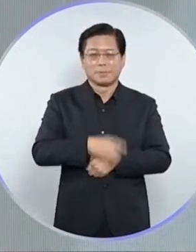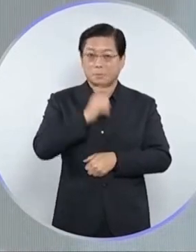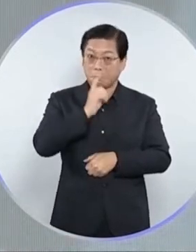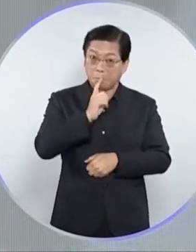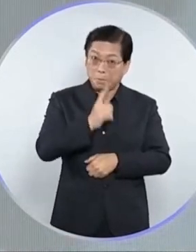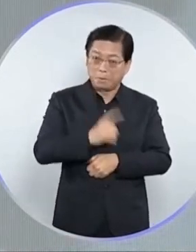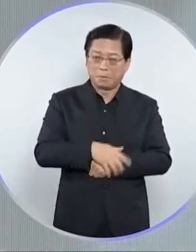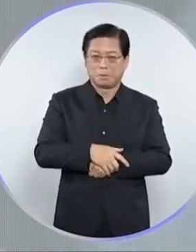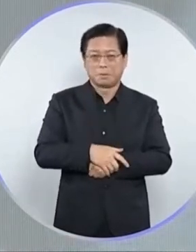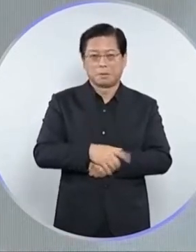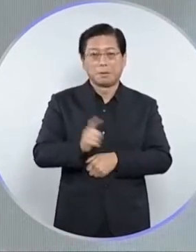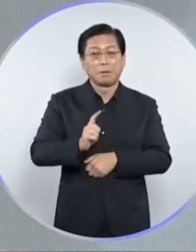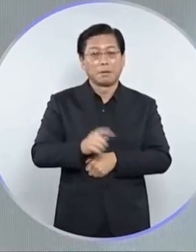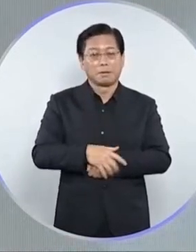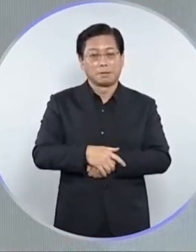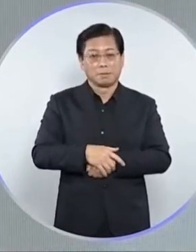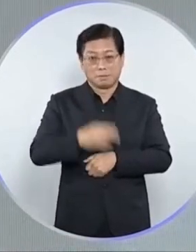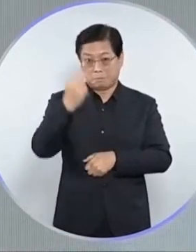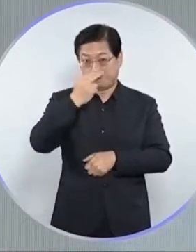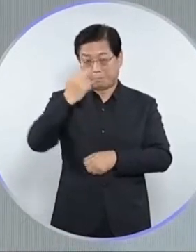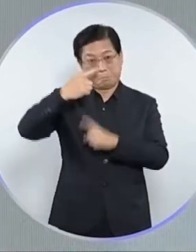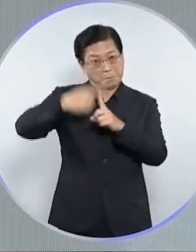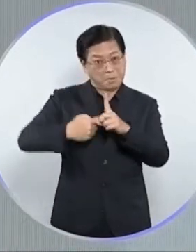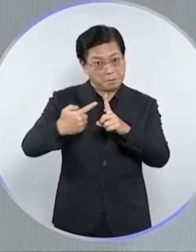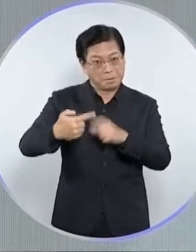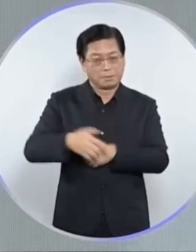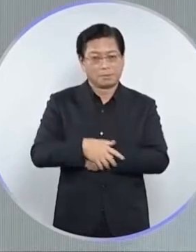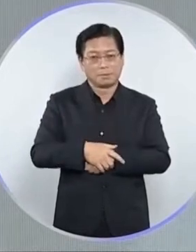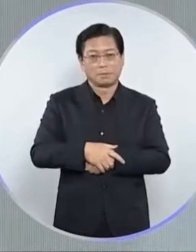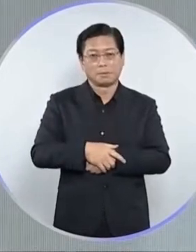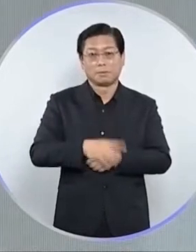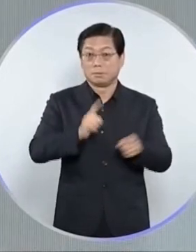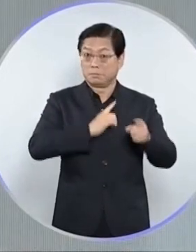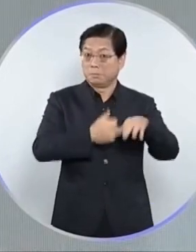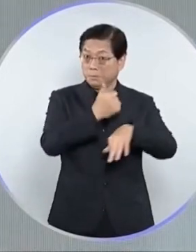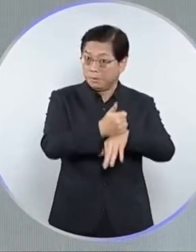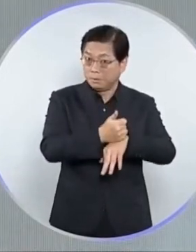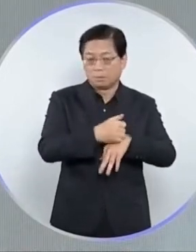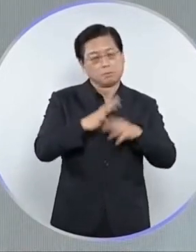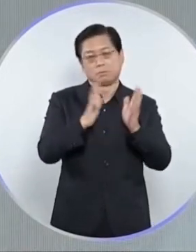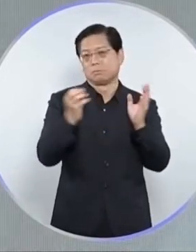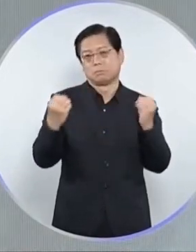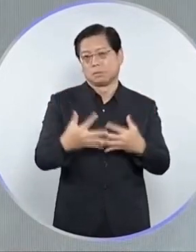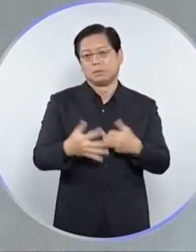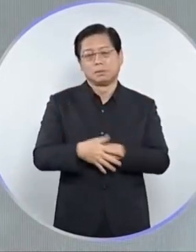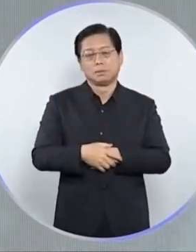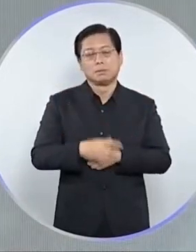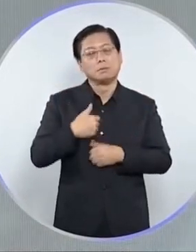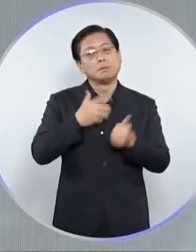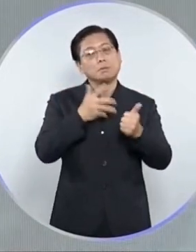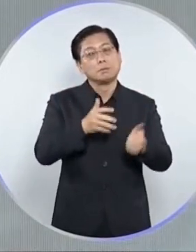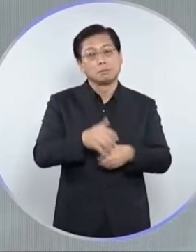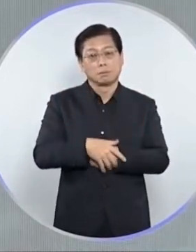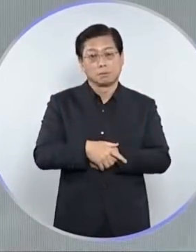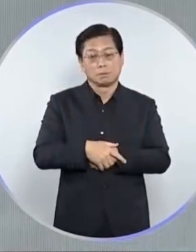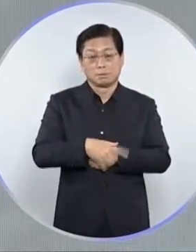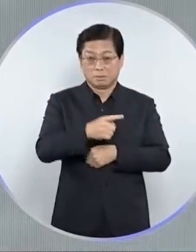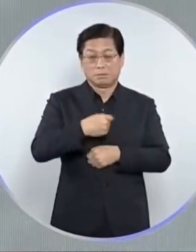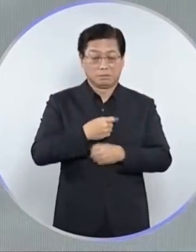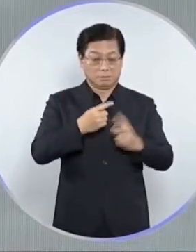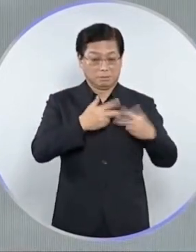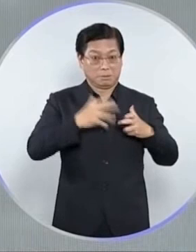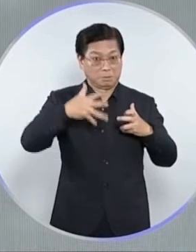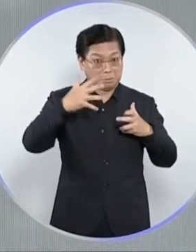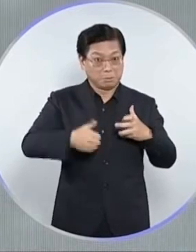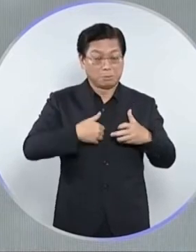句话，风险最低，你们主政都没问题。请问你走什么路线？